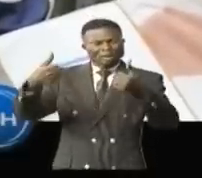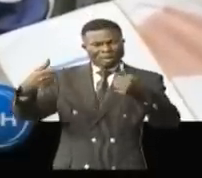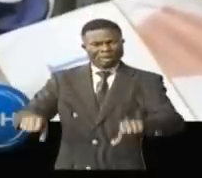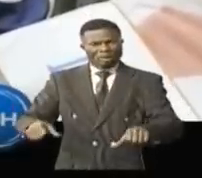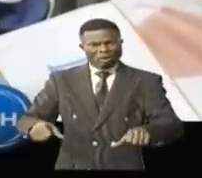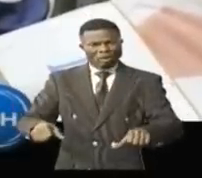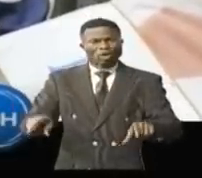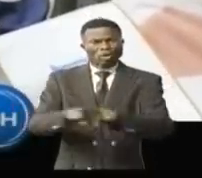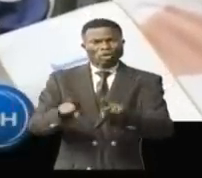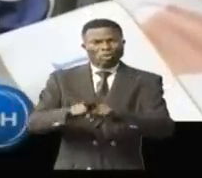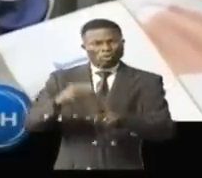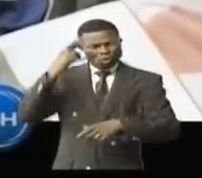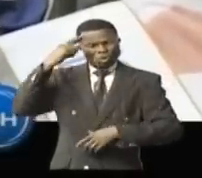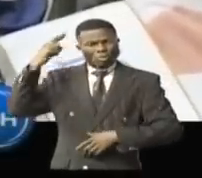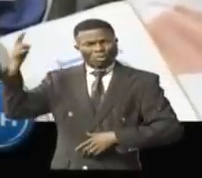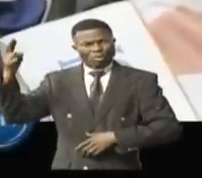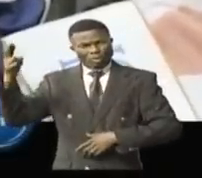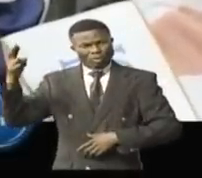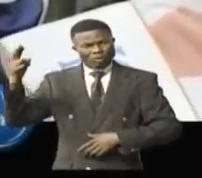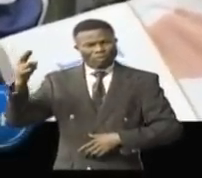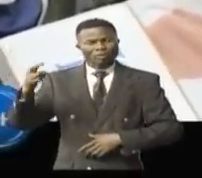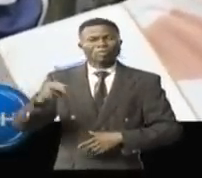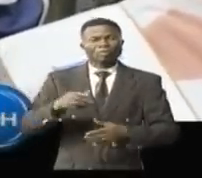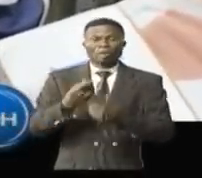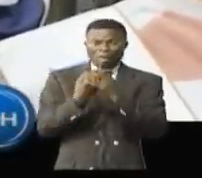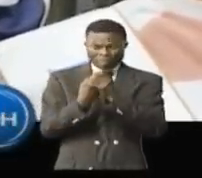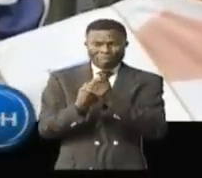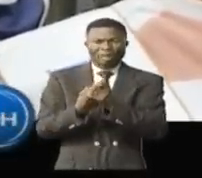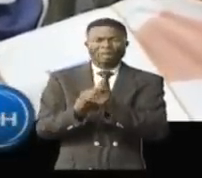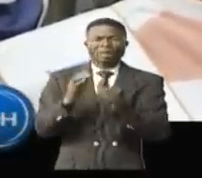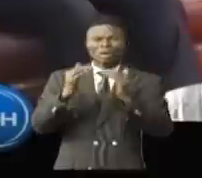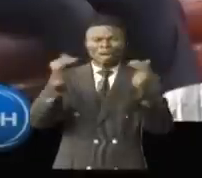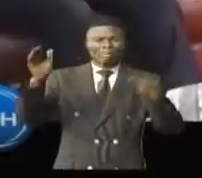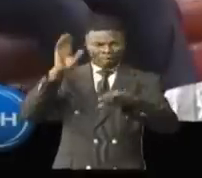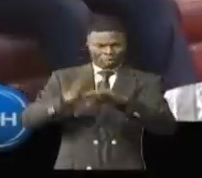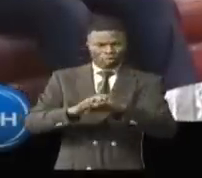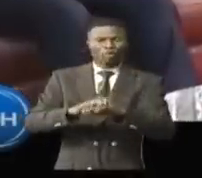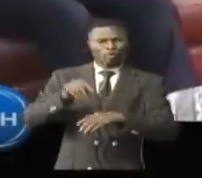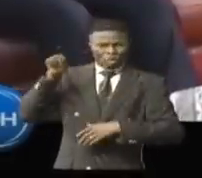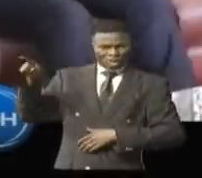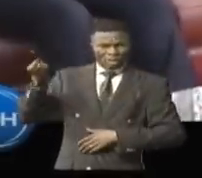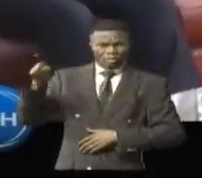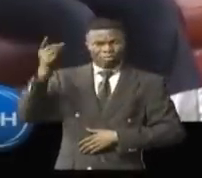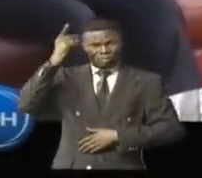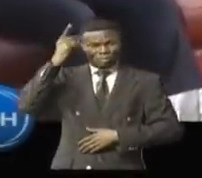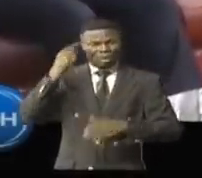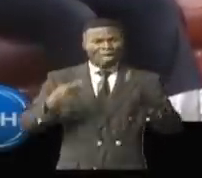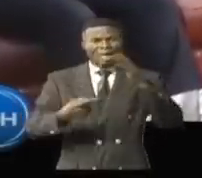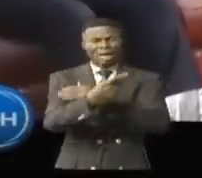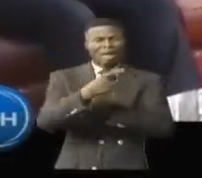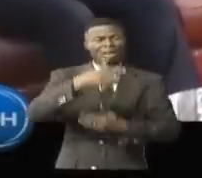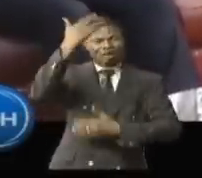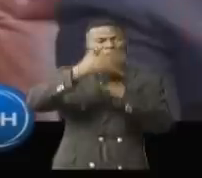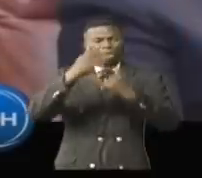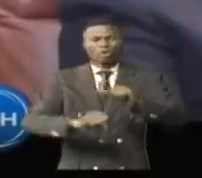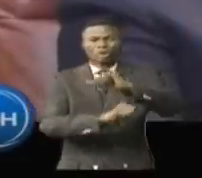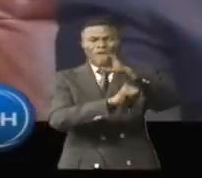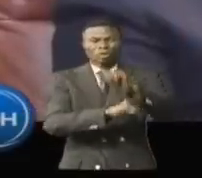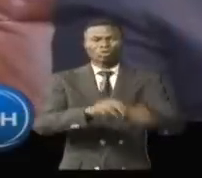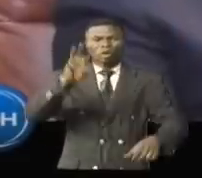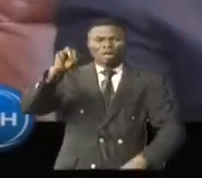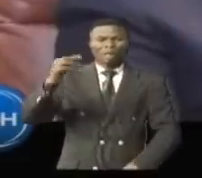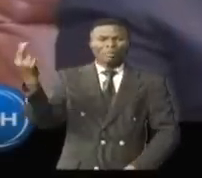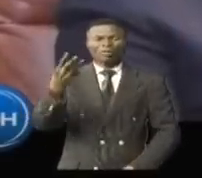telles qu'elles sont, je crois, d'un peu de temps, nous aurons la paix dans l'est du pays. Alors que Kinshasa accuse Kigali de soutenir militairement les rebelles du